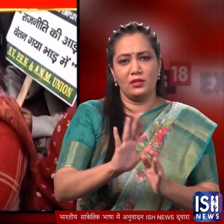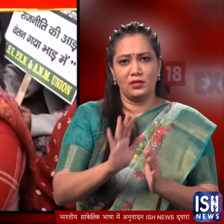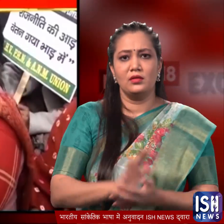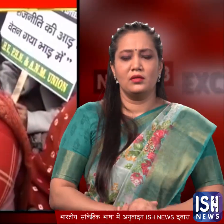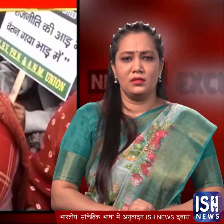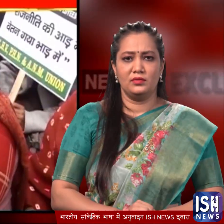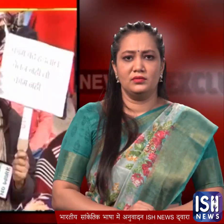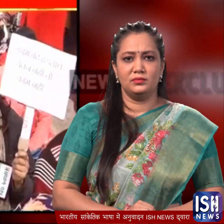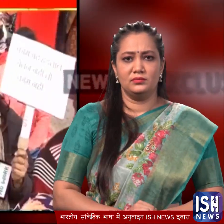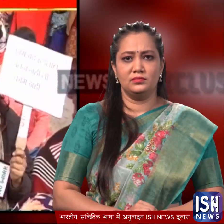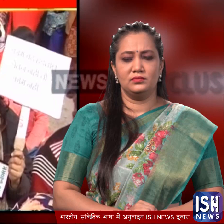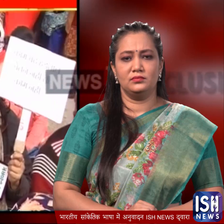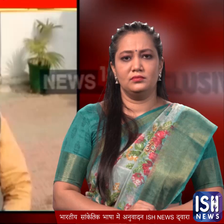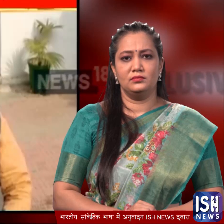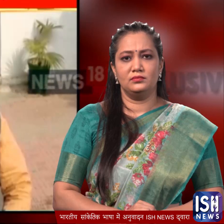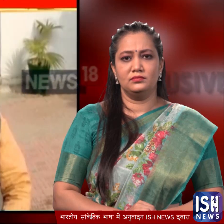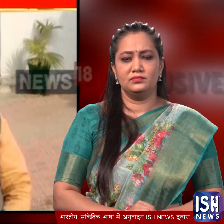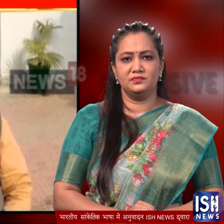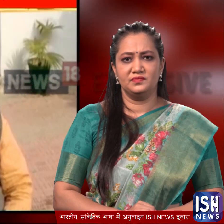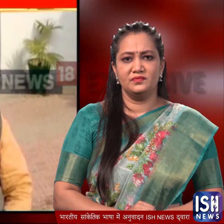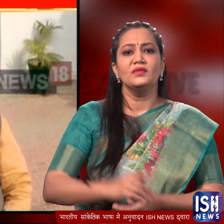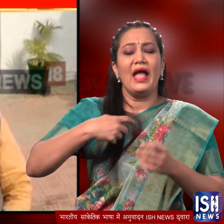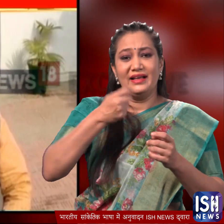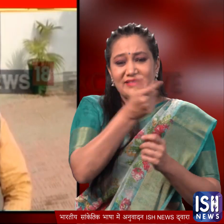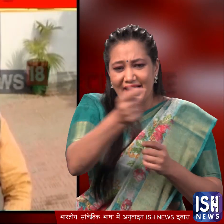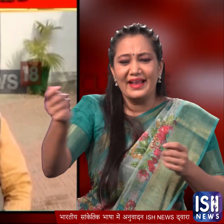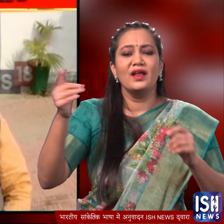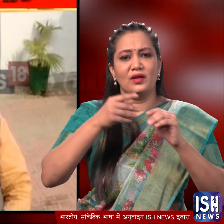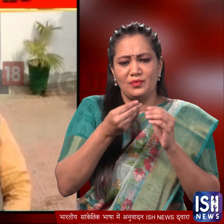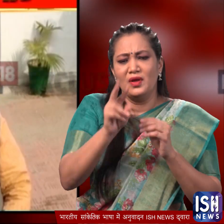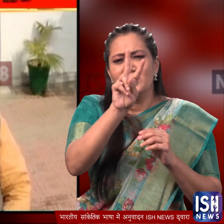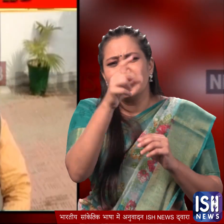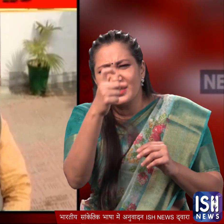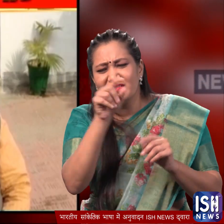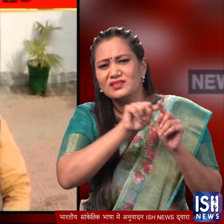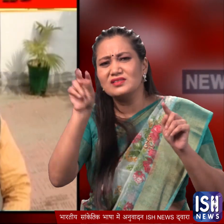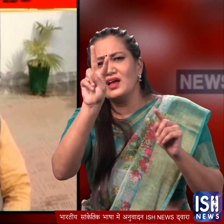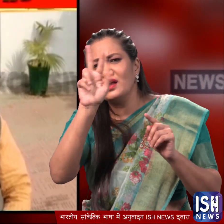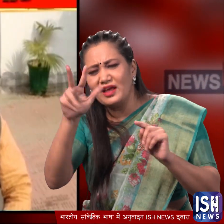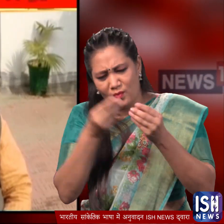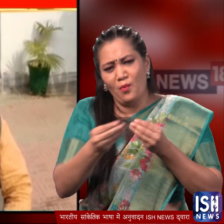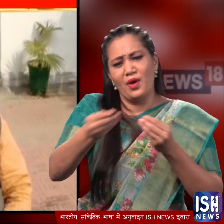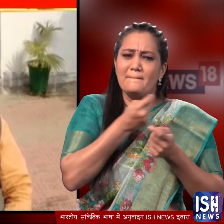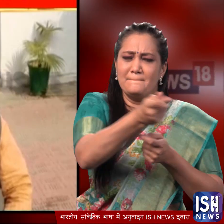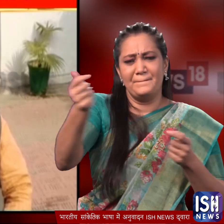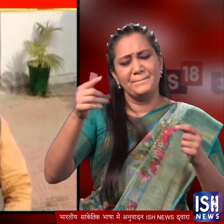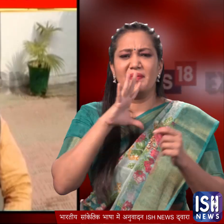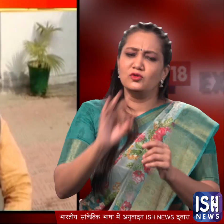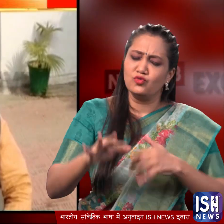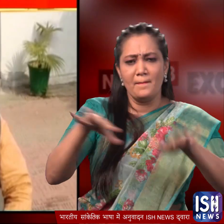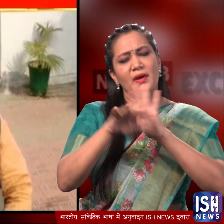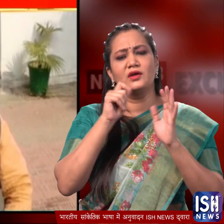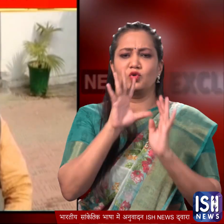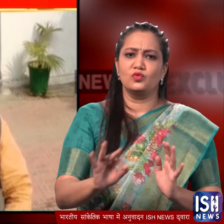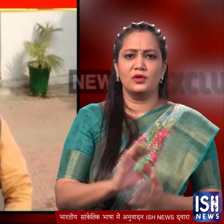भी जल्द दूर कर ली जाएगी। सबकी सैलरी भी 27-28 तारीख में मैं जारी करा दूंगा, मेरा